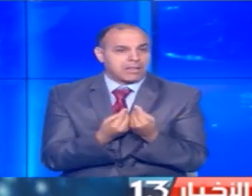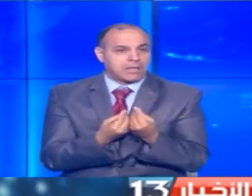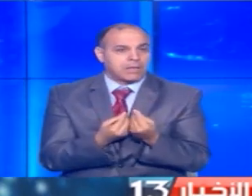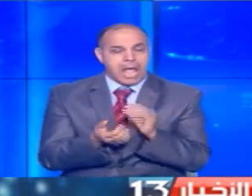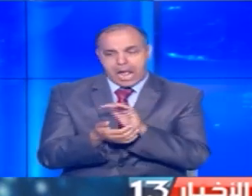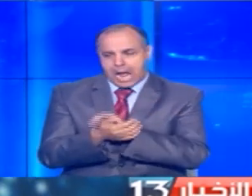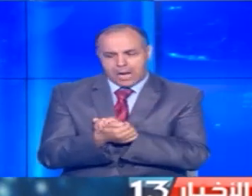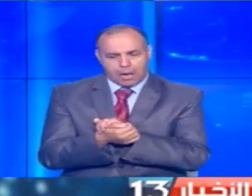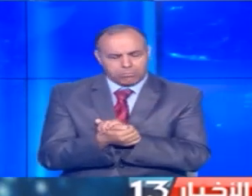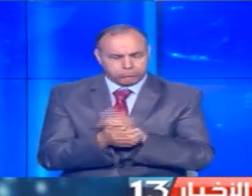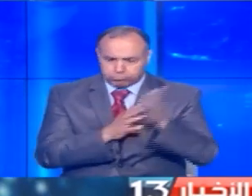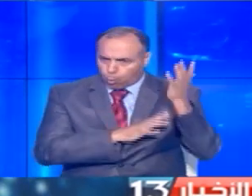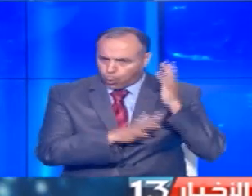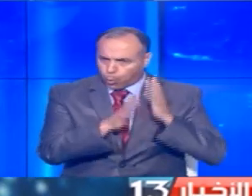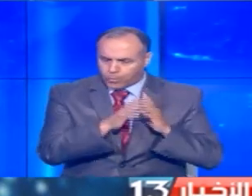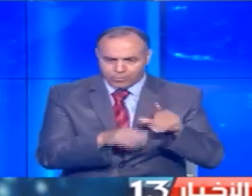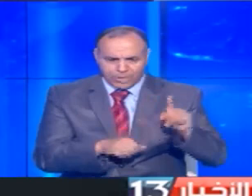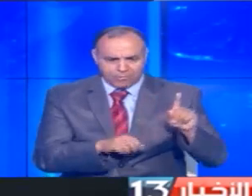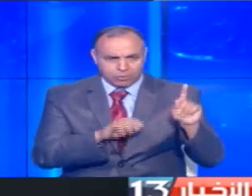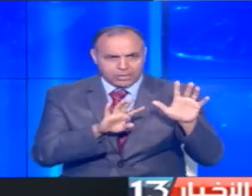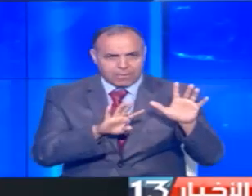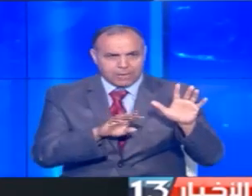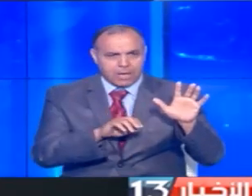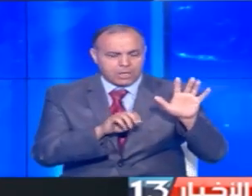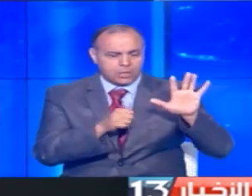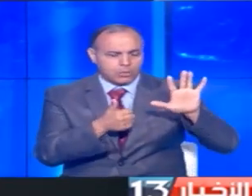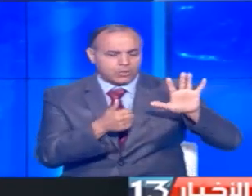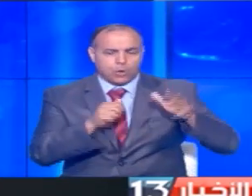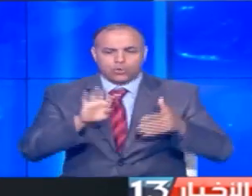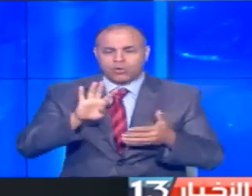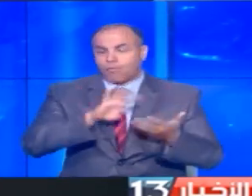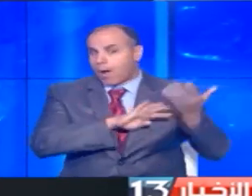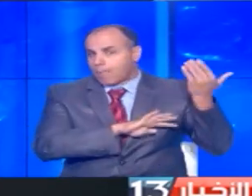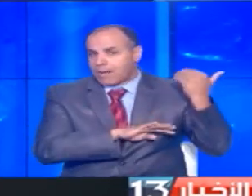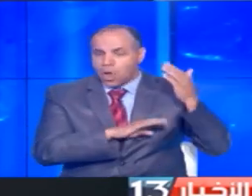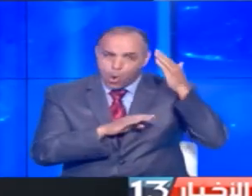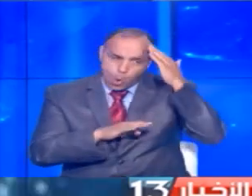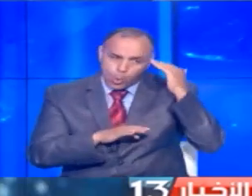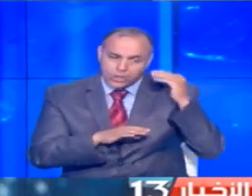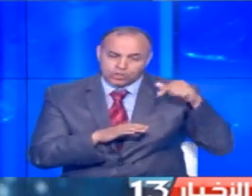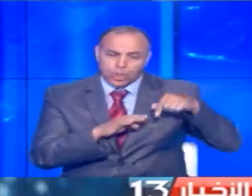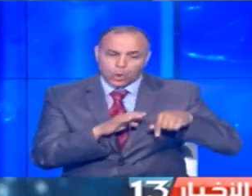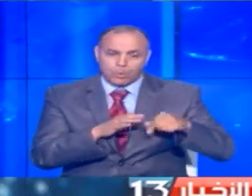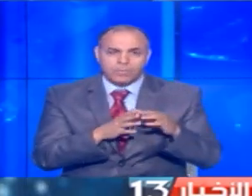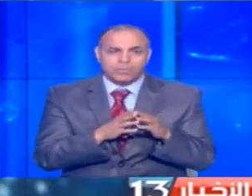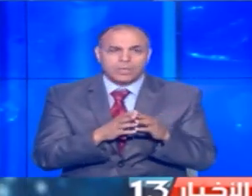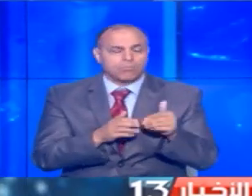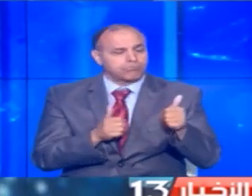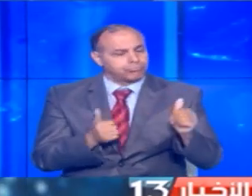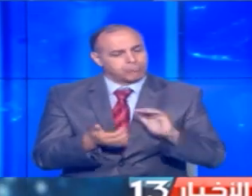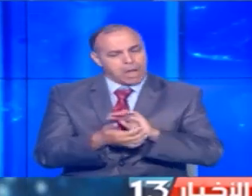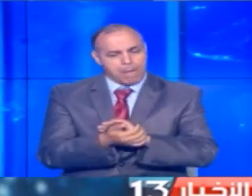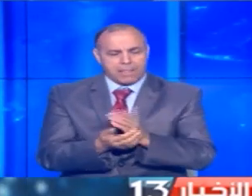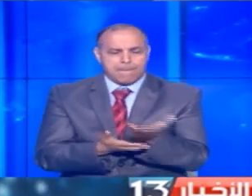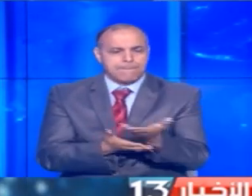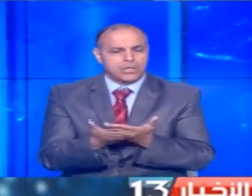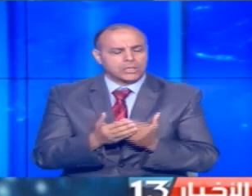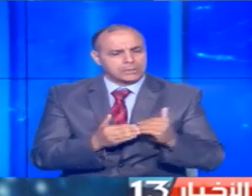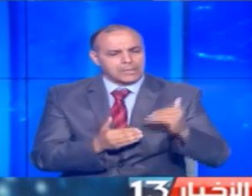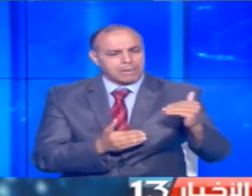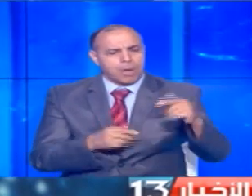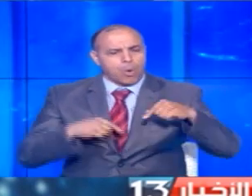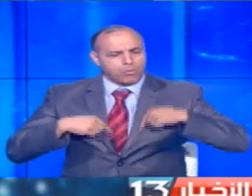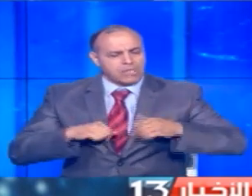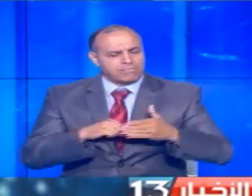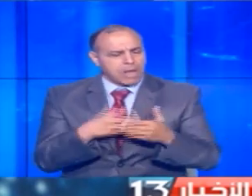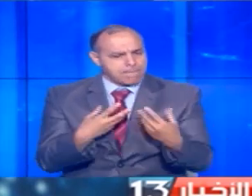علاقاتنا عريقة منذ 1969. الجانب الكوري كان جيد جدا في مجالات تهم وزارة